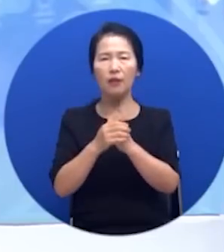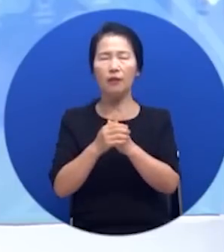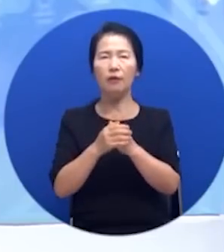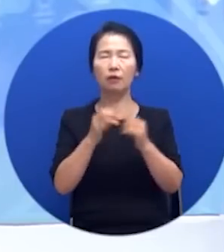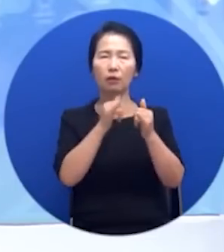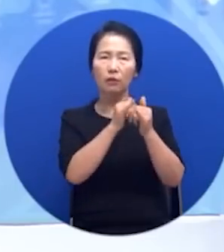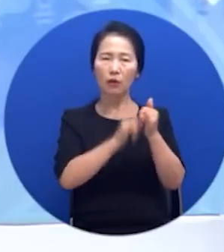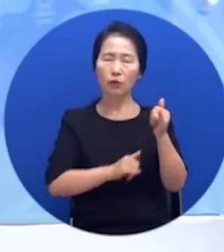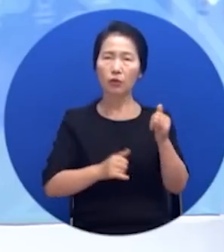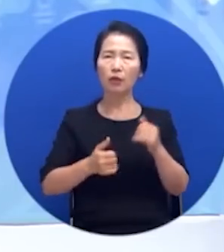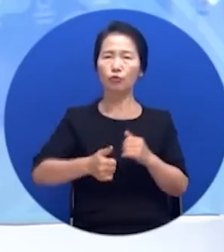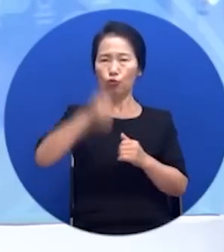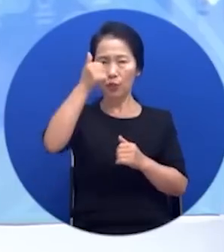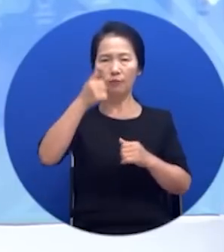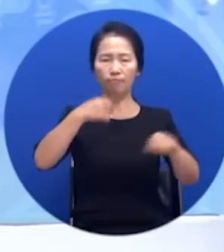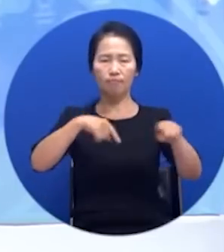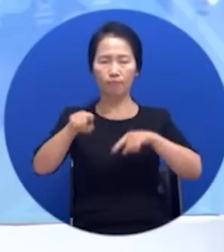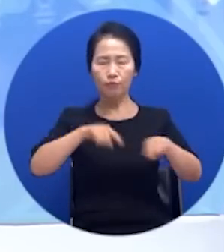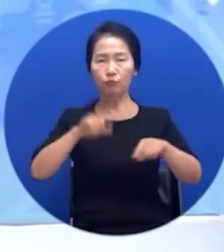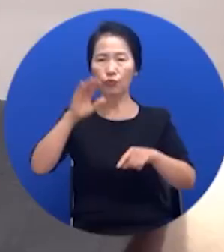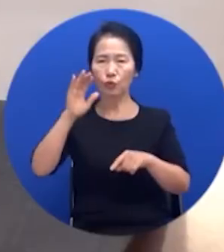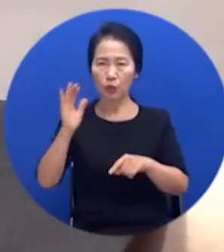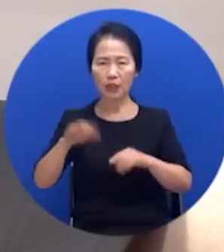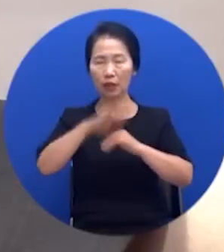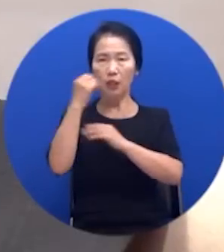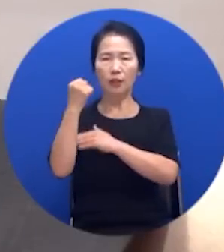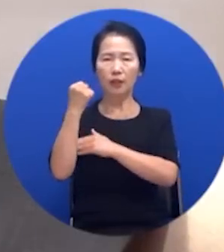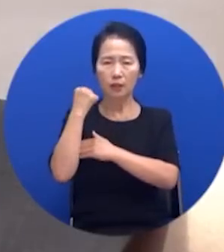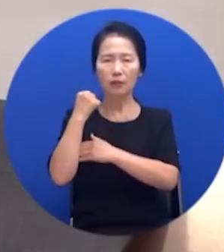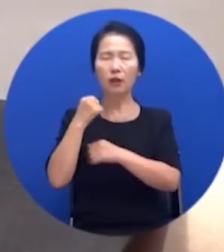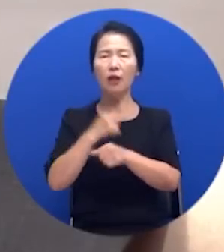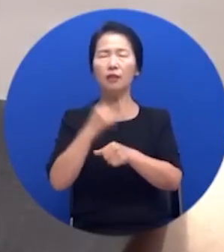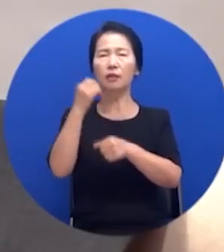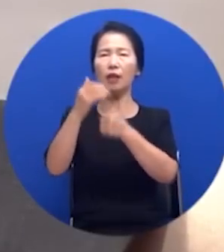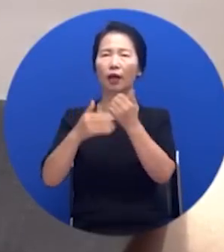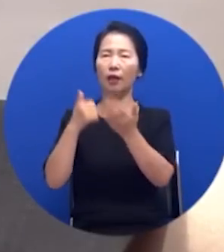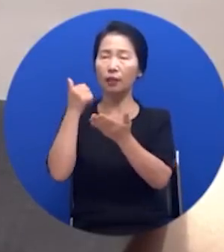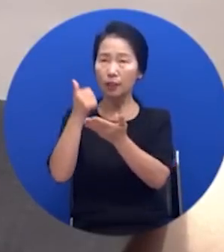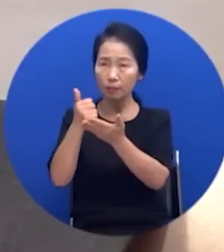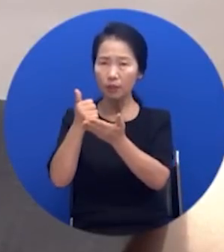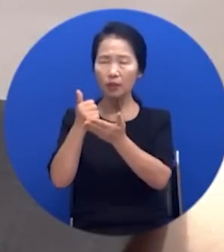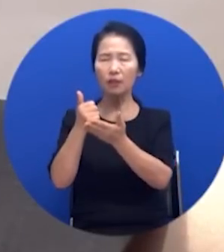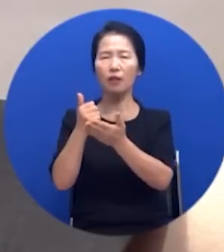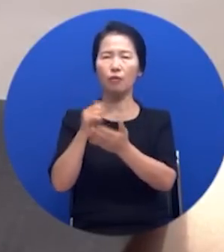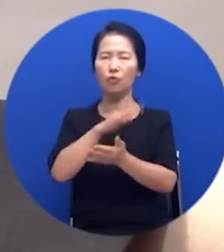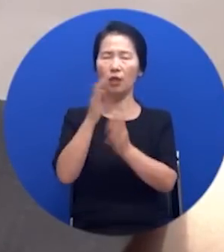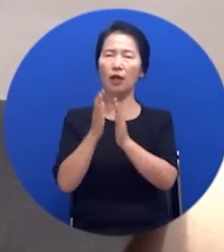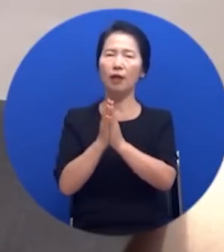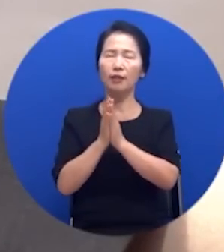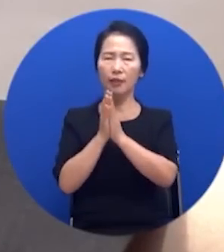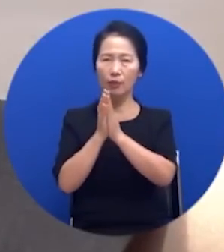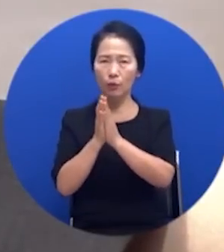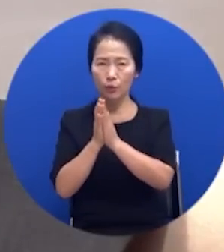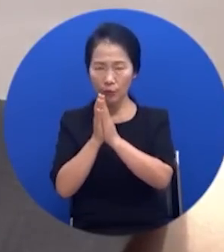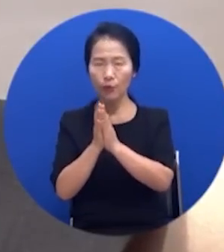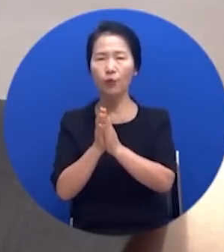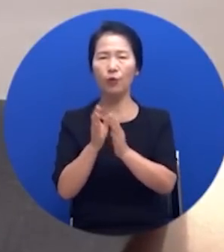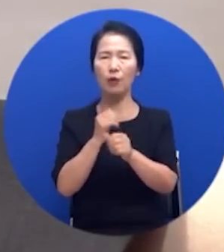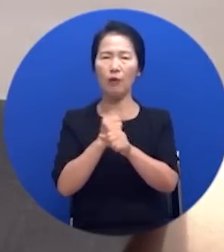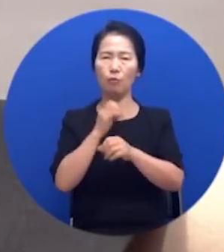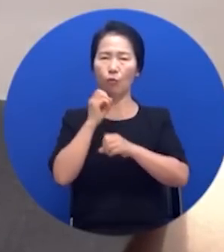역사의 주관자가 되시는 전능하신 하나님께 기도하지 않을 수 없음을 고백합니다.